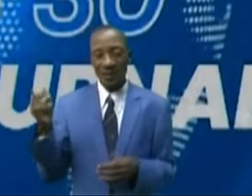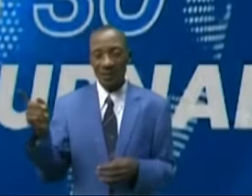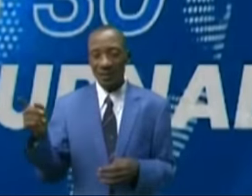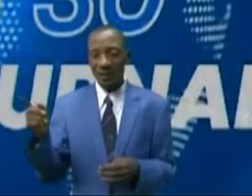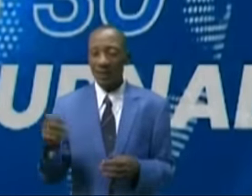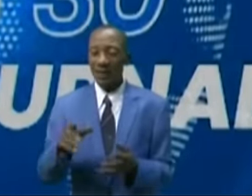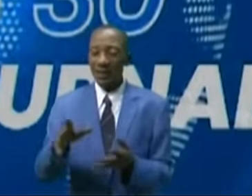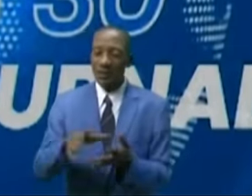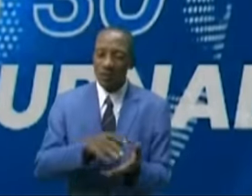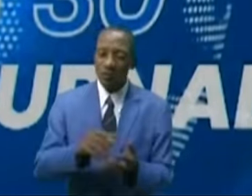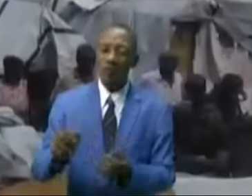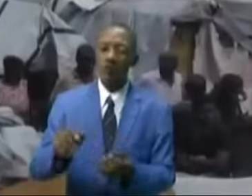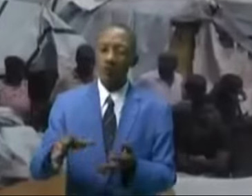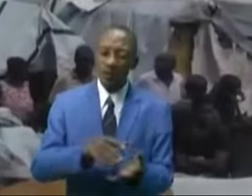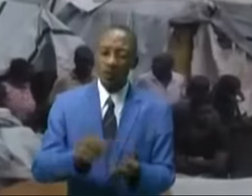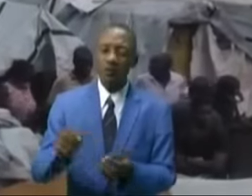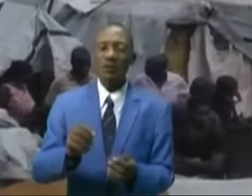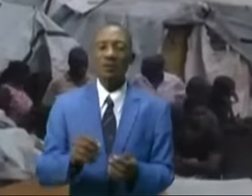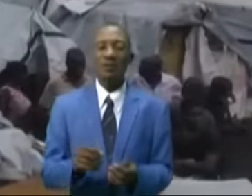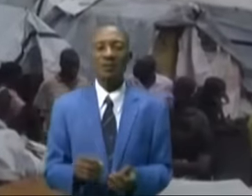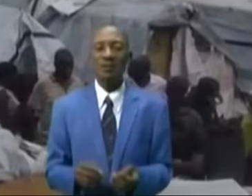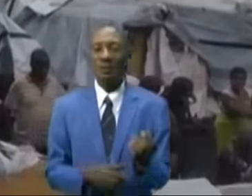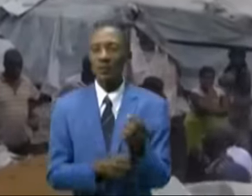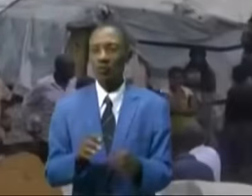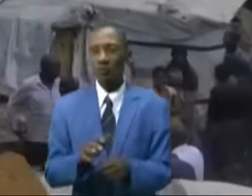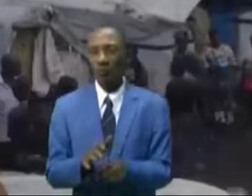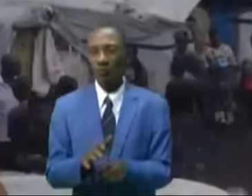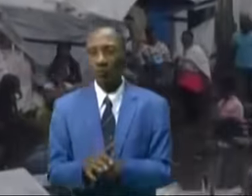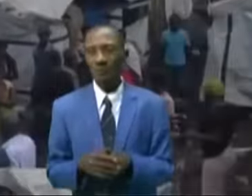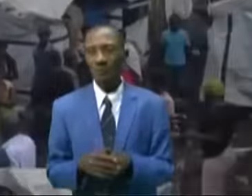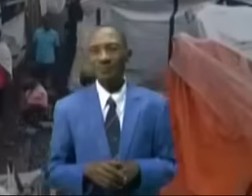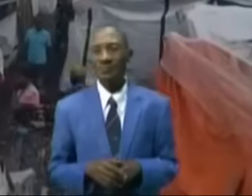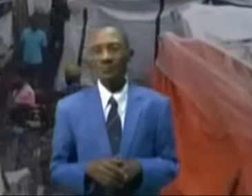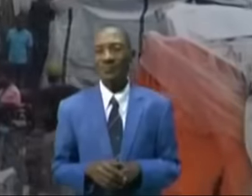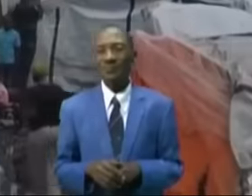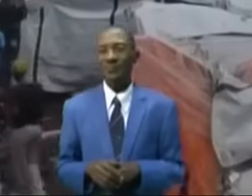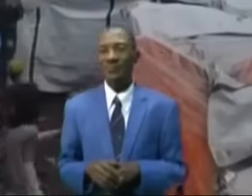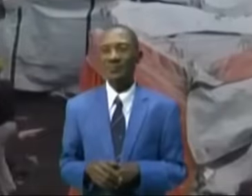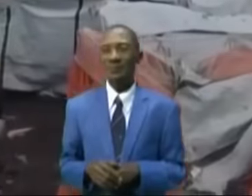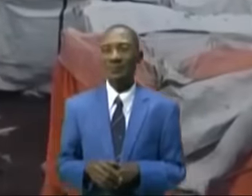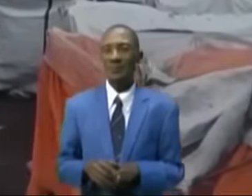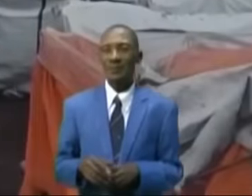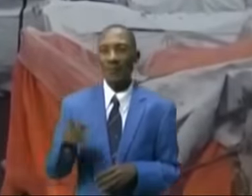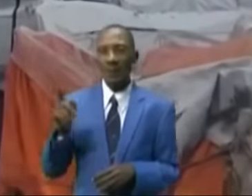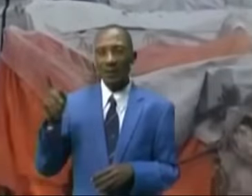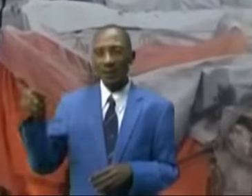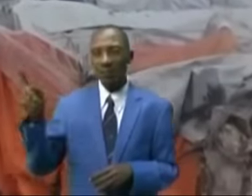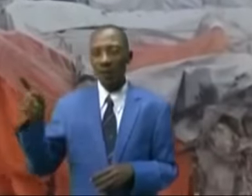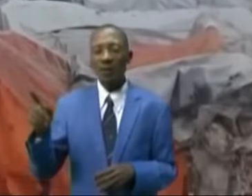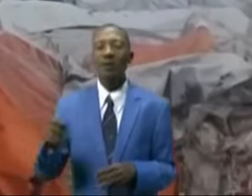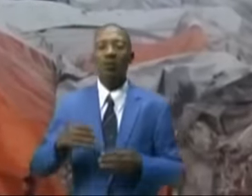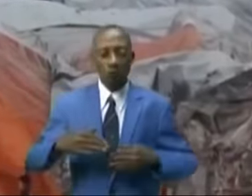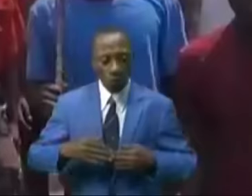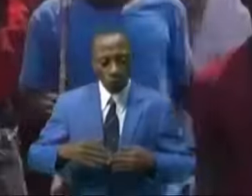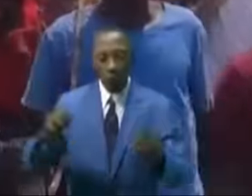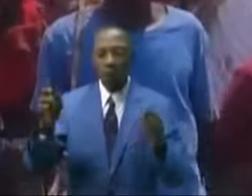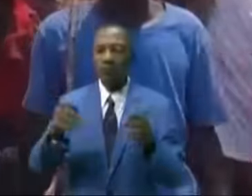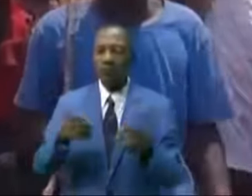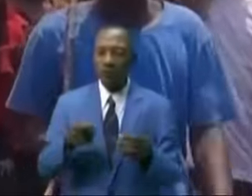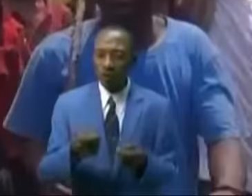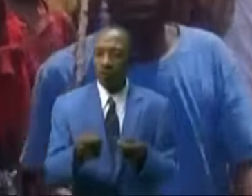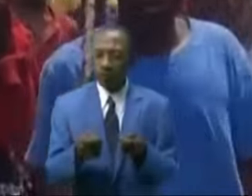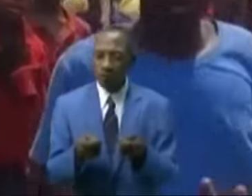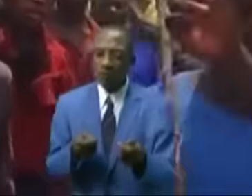de guerre. Suivez. Crime de guerre et crime contre l'humanité. Voilà l'acte de RDF bar M23 qui